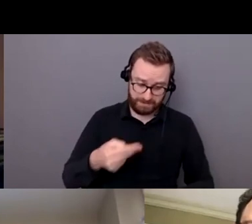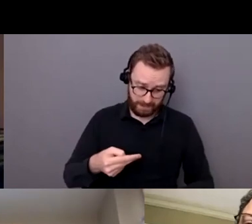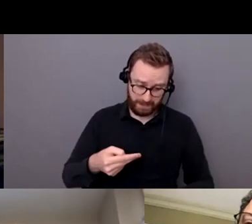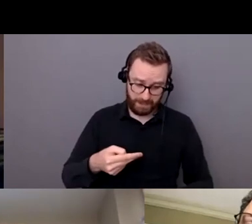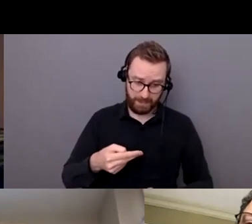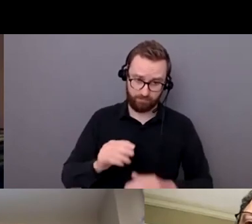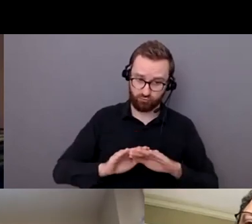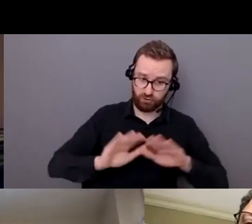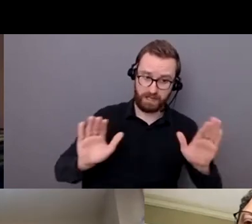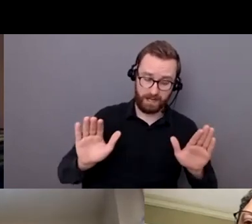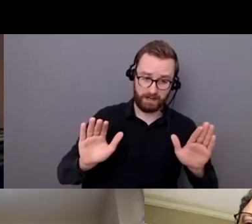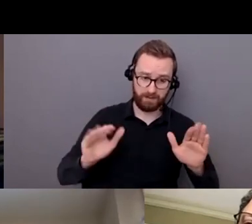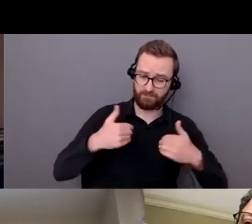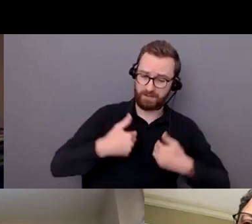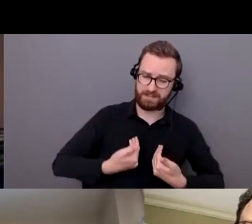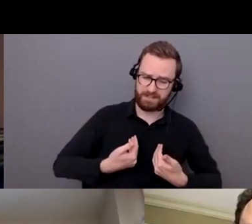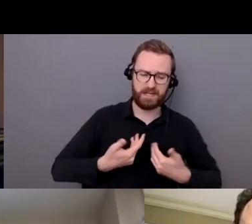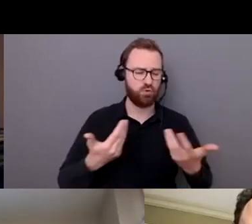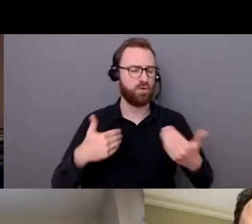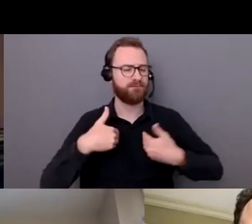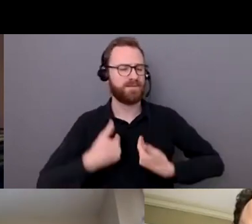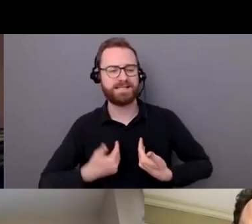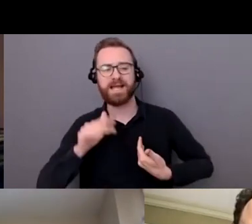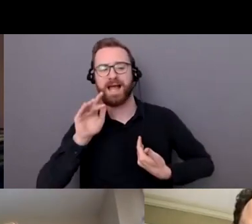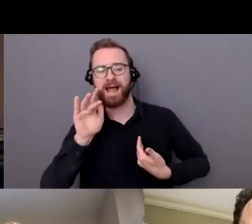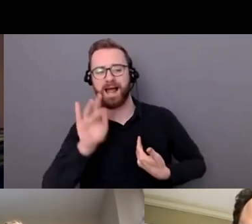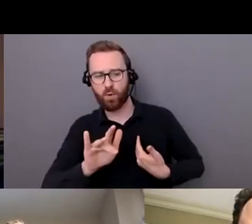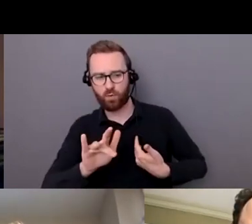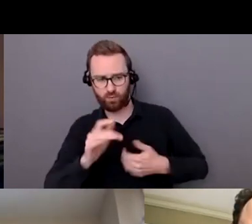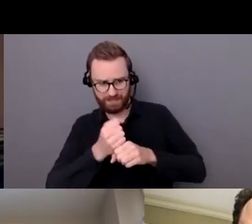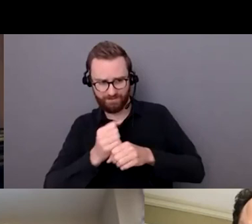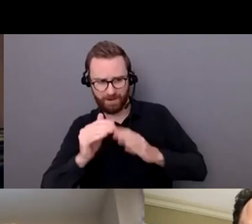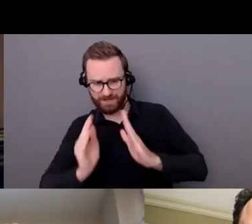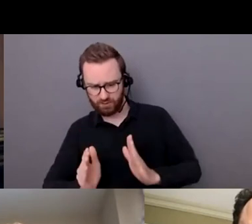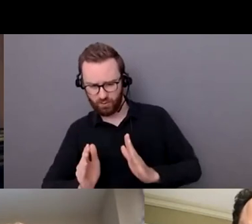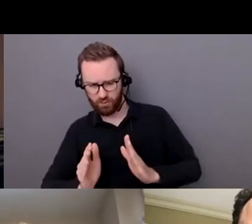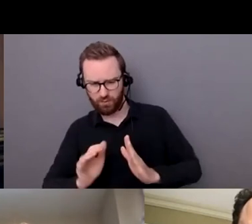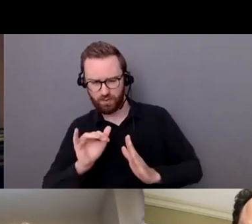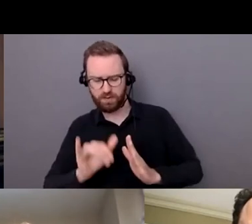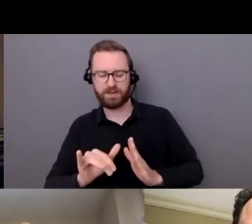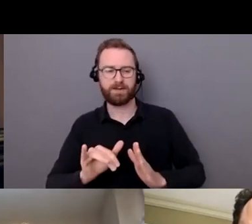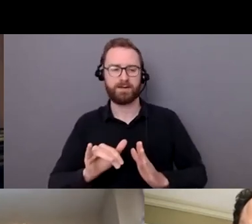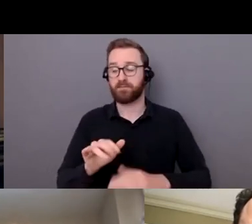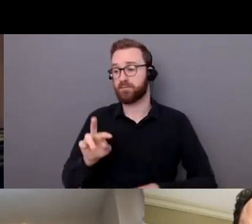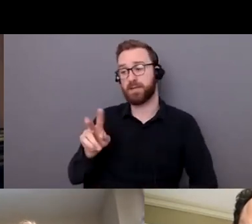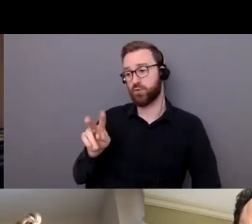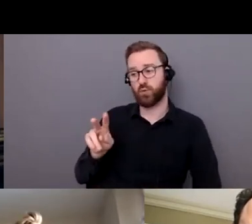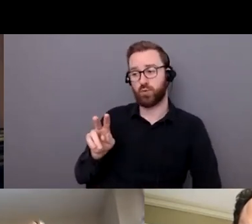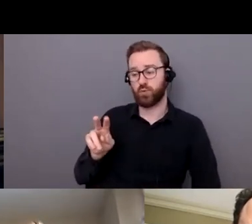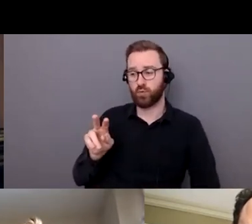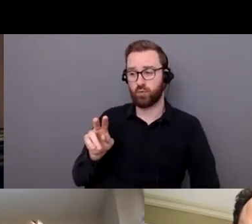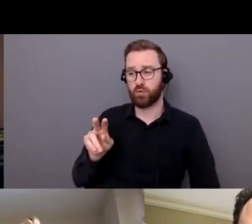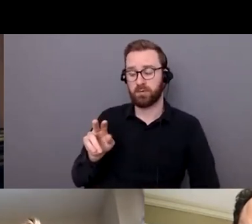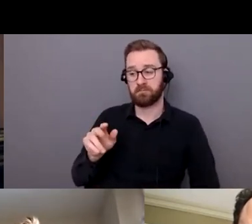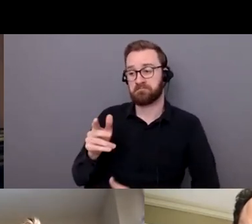façon générale ou est-ce que c'est une fatigue qui est causée strictement par le télétravail? Parce que si on parle... Les deux, j'imagine, parce que